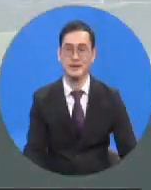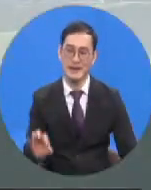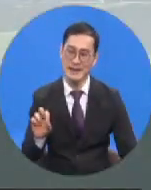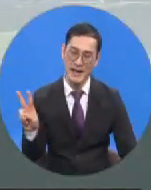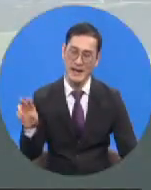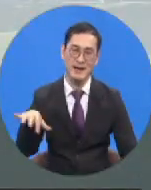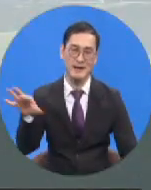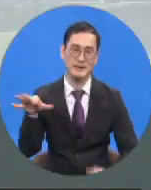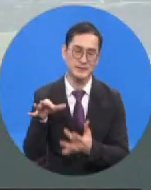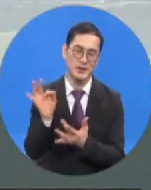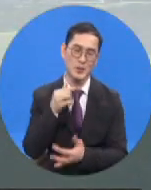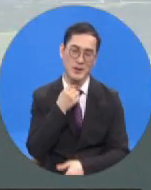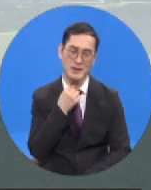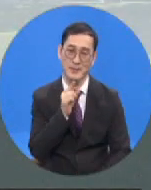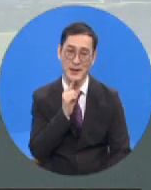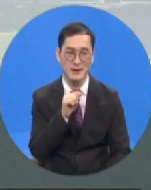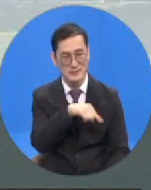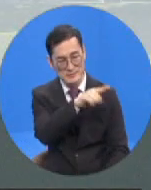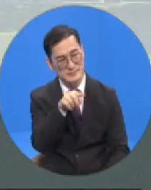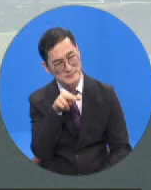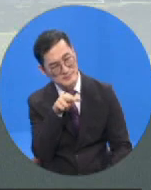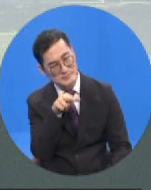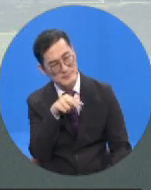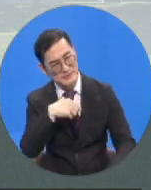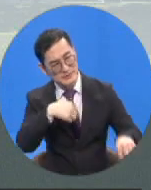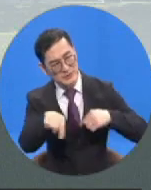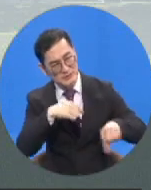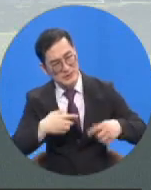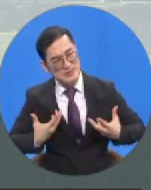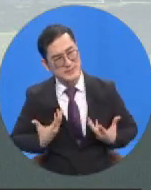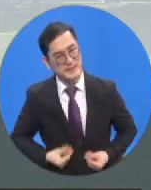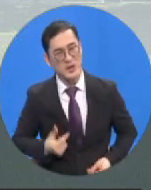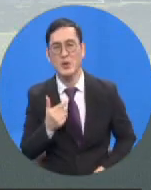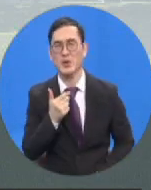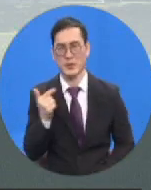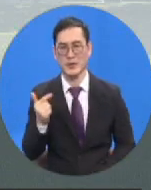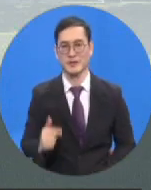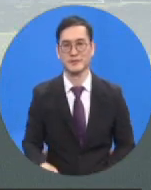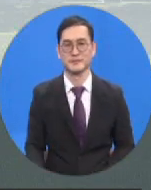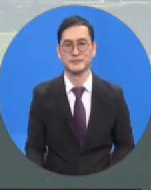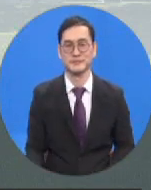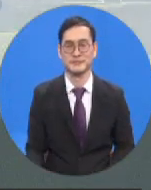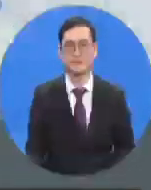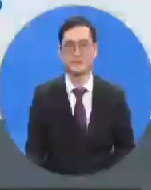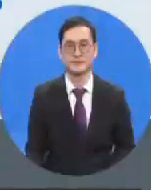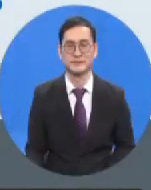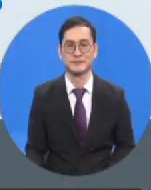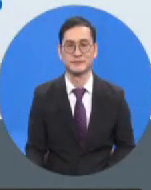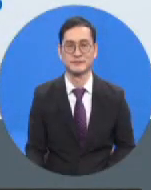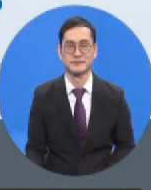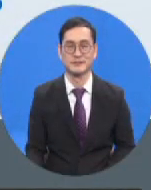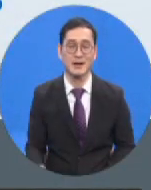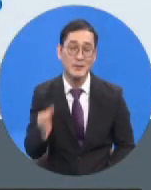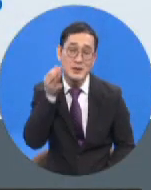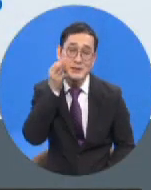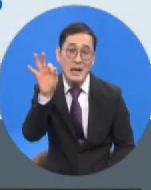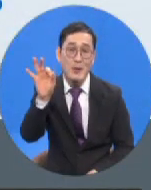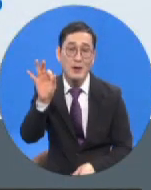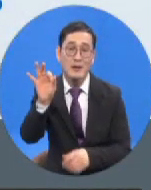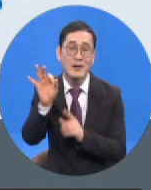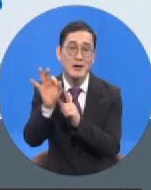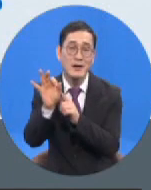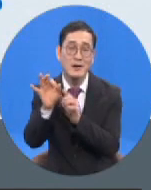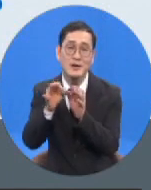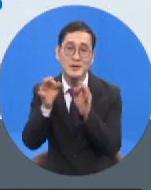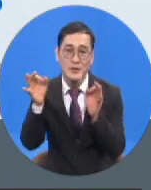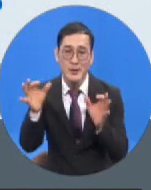선호하는 이유 중에 하나가 네. 정권에 대한 실망감이 일정 부분 작용했다고 보지 않겠습니까? 네. 그런 부분이 있기 때문에 이제 10개월 남았어요. 그러면 10개월이 짧은